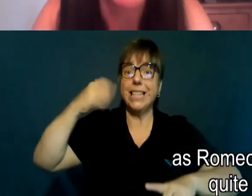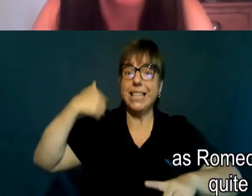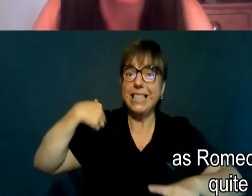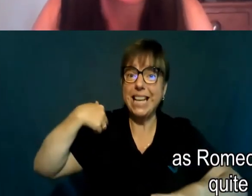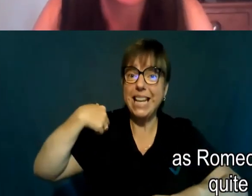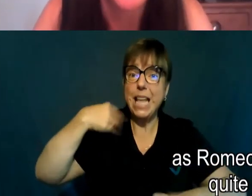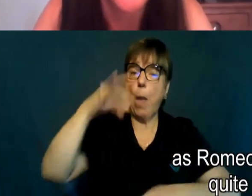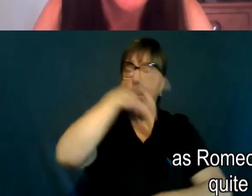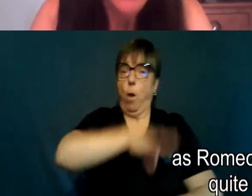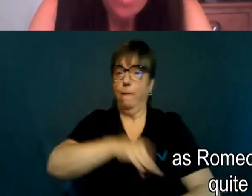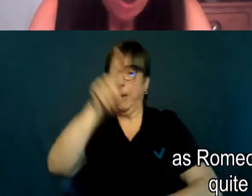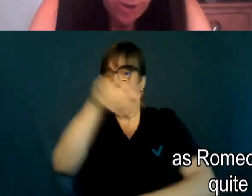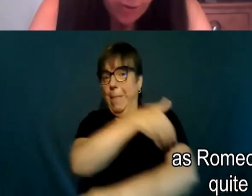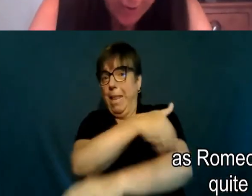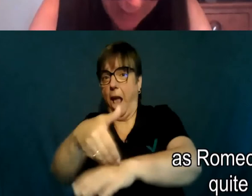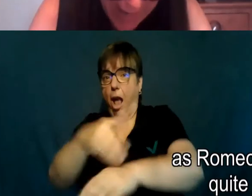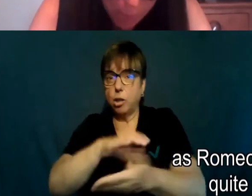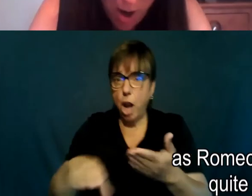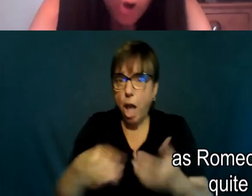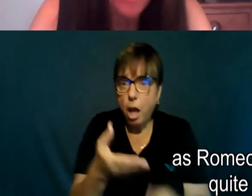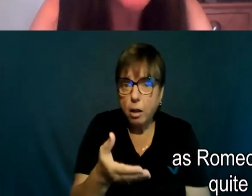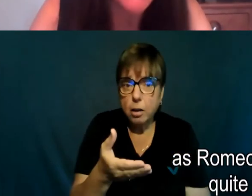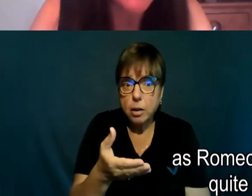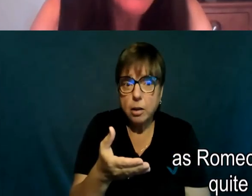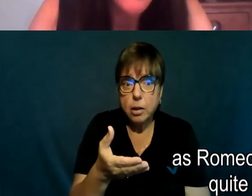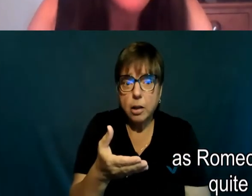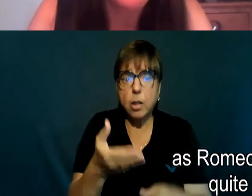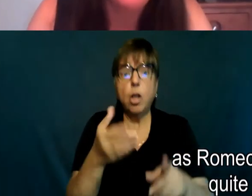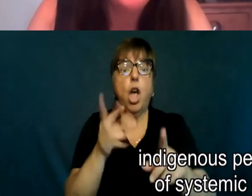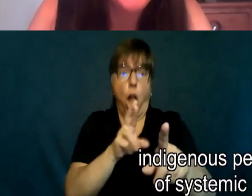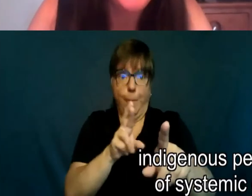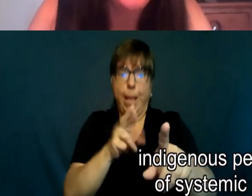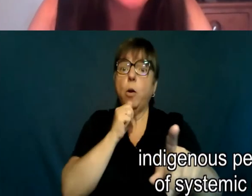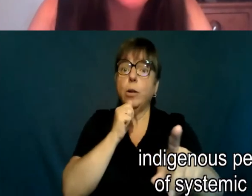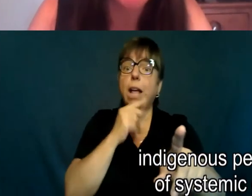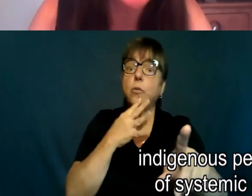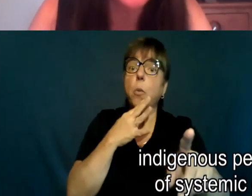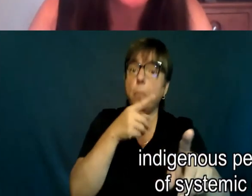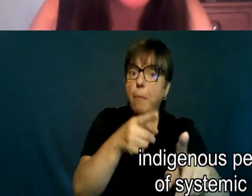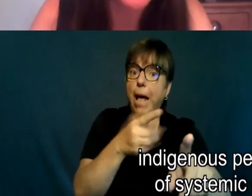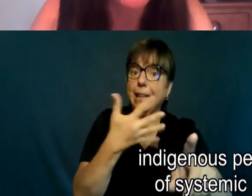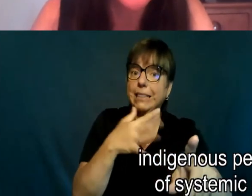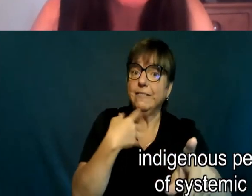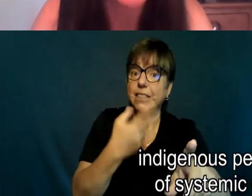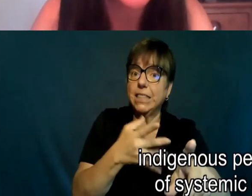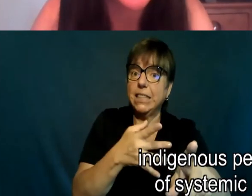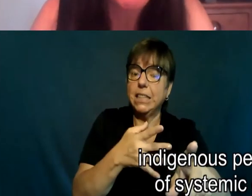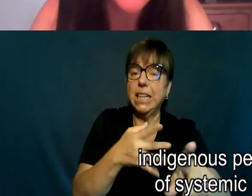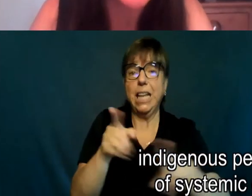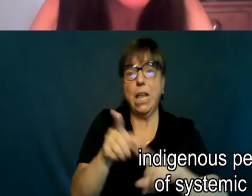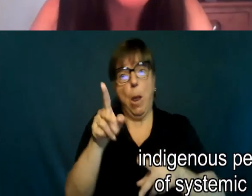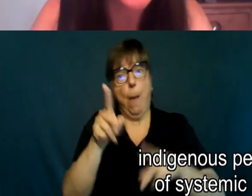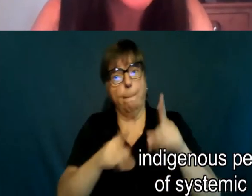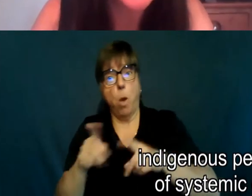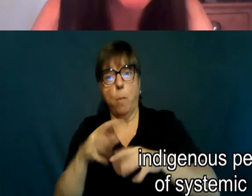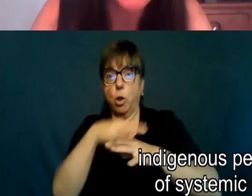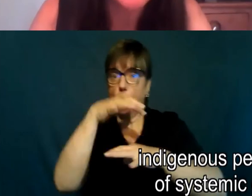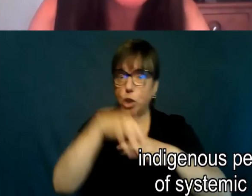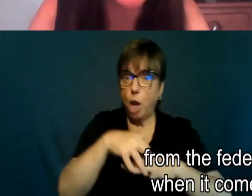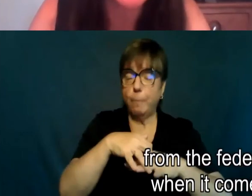comme le mentionnait très clairement Roméo, les peuples autochtones sont victimes de discrimination